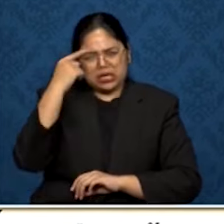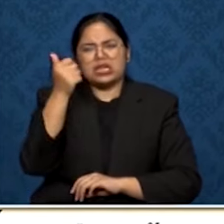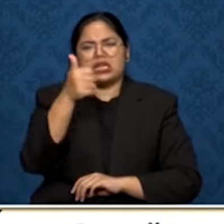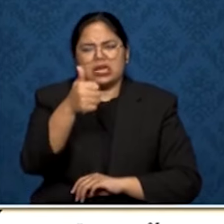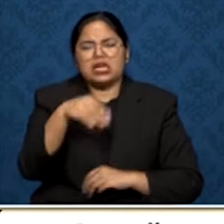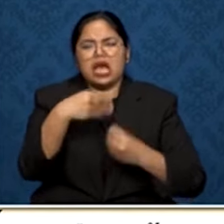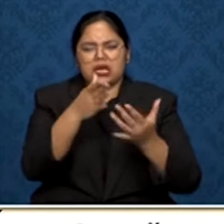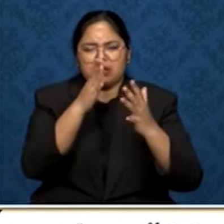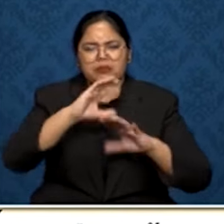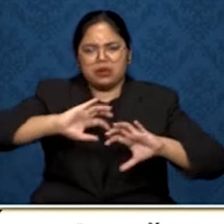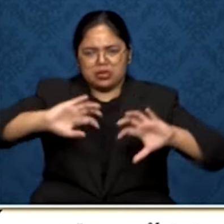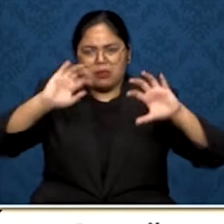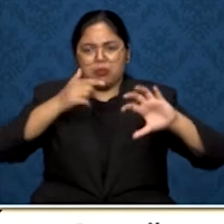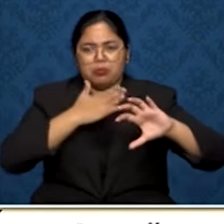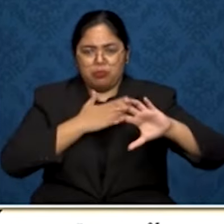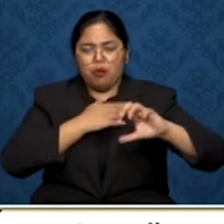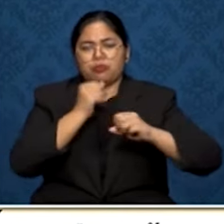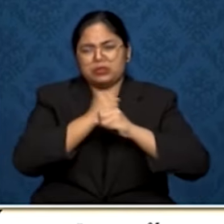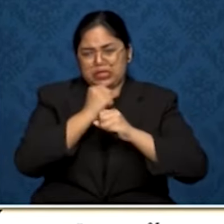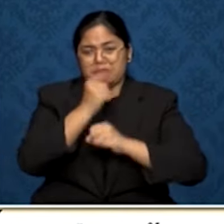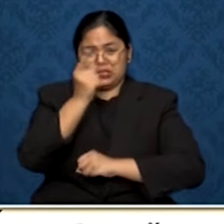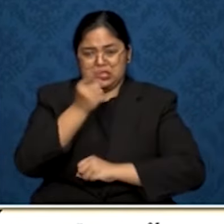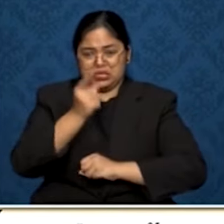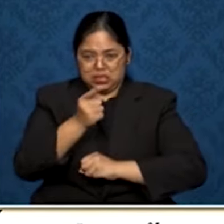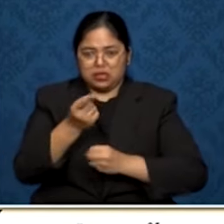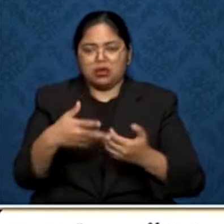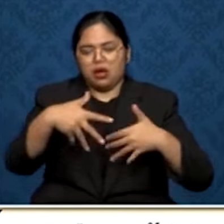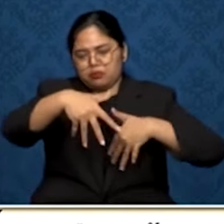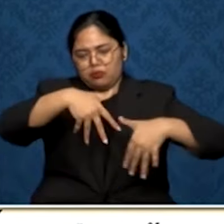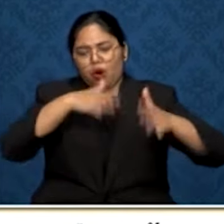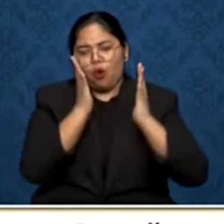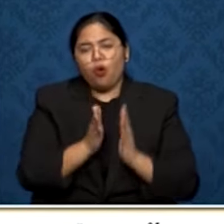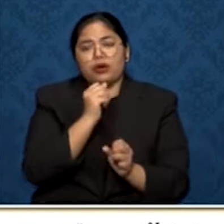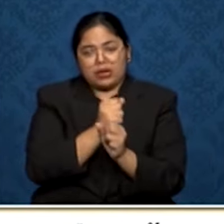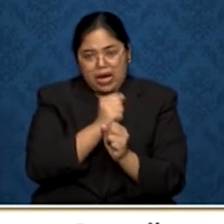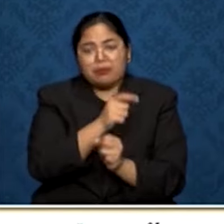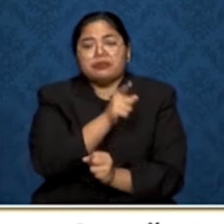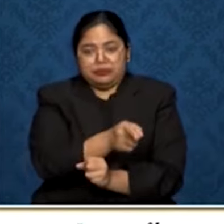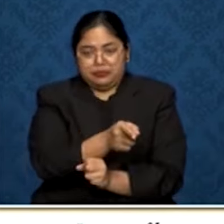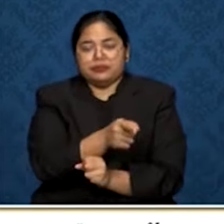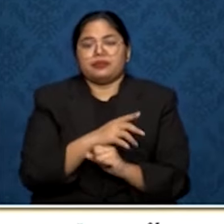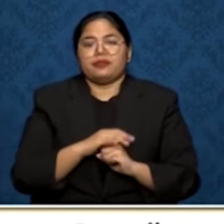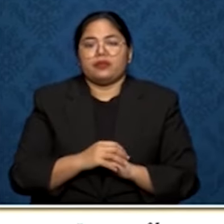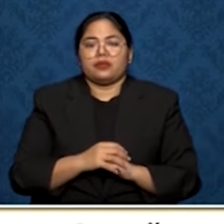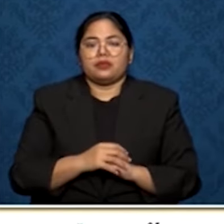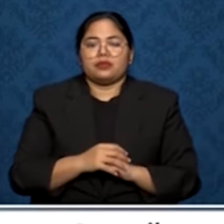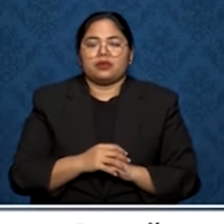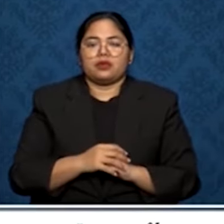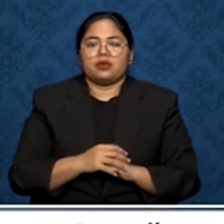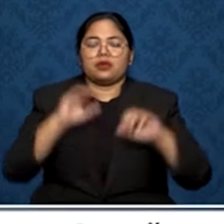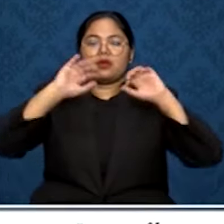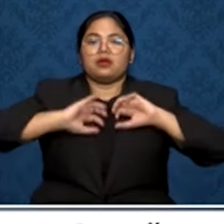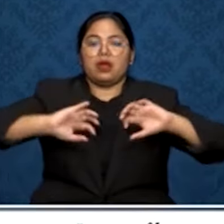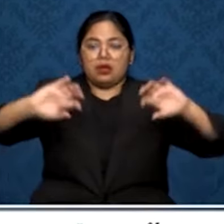บุคคลที่ทำอุตสาหกรมสรางสารและได้คกทีกลบมาหายท่านนะครับผมว่ารัฐบาล